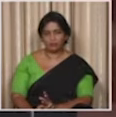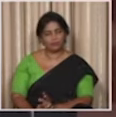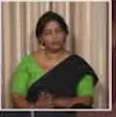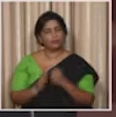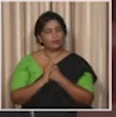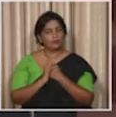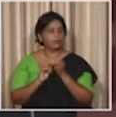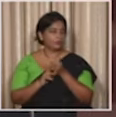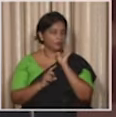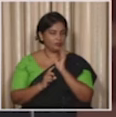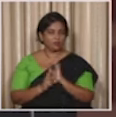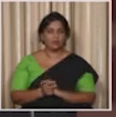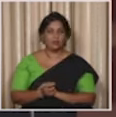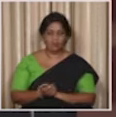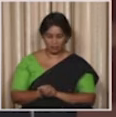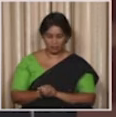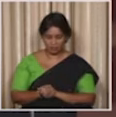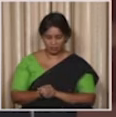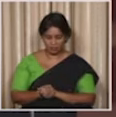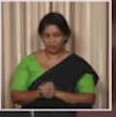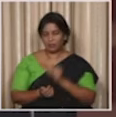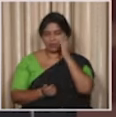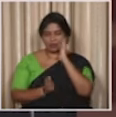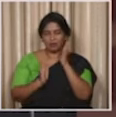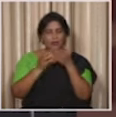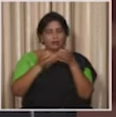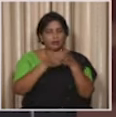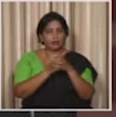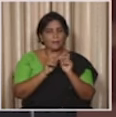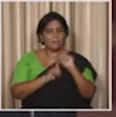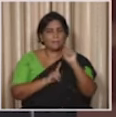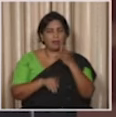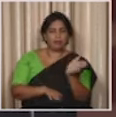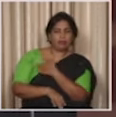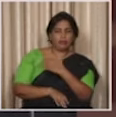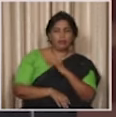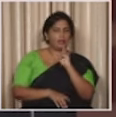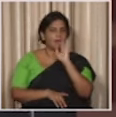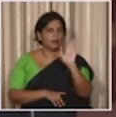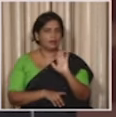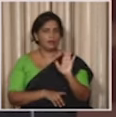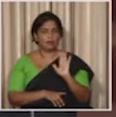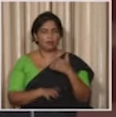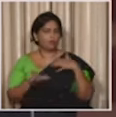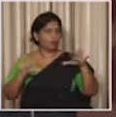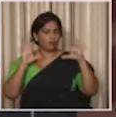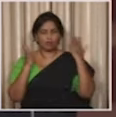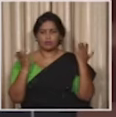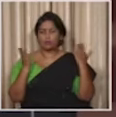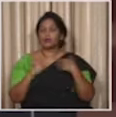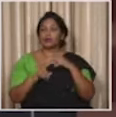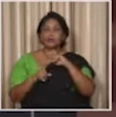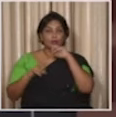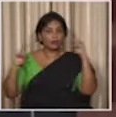ගරු සභාපතිතුමනි, මේ ස්වාධීනත්වය කියන්නේ මේ පාර්ලිමේන්තුව මග හැරීම නෙවෙයි, පුදුම දෙයක්ද?